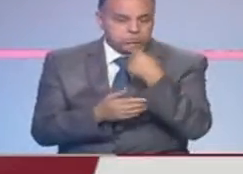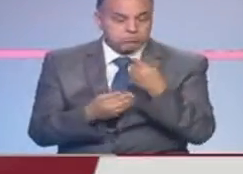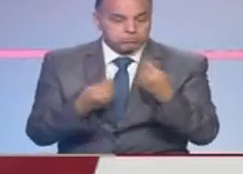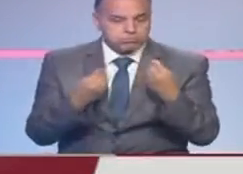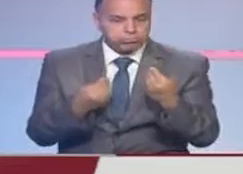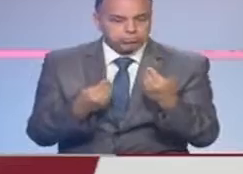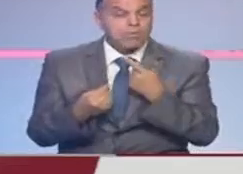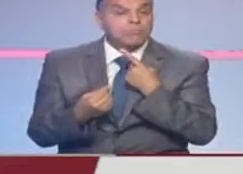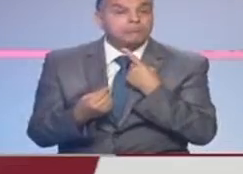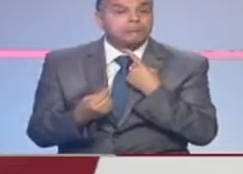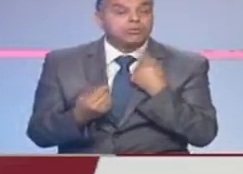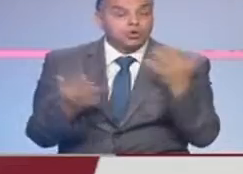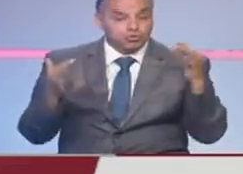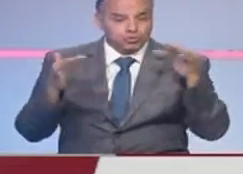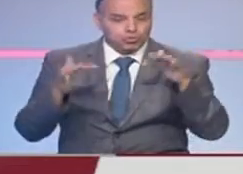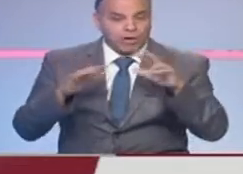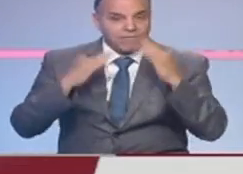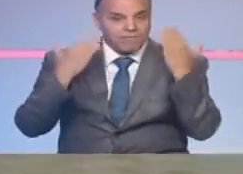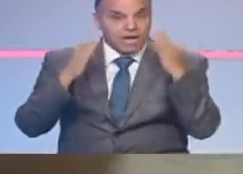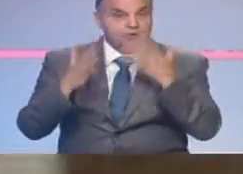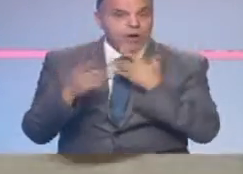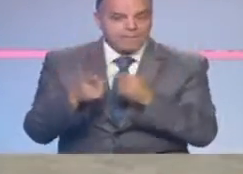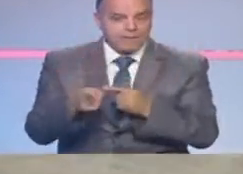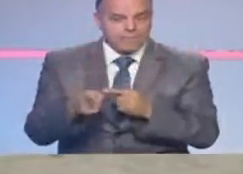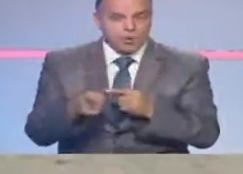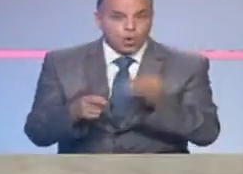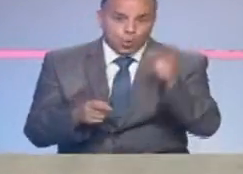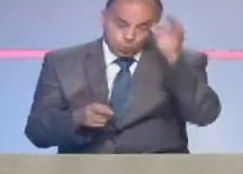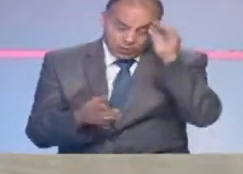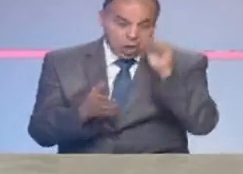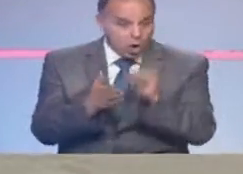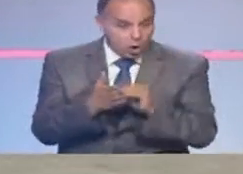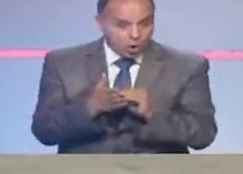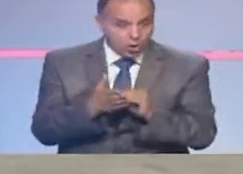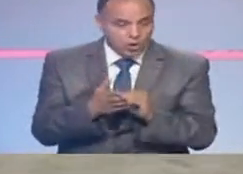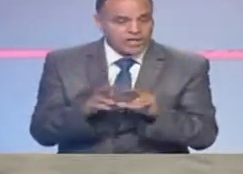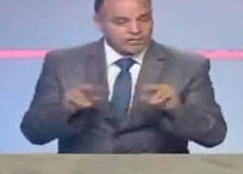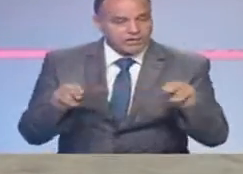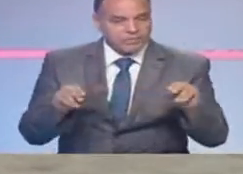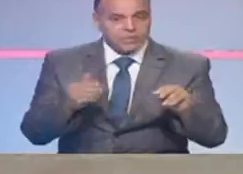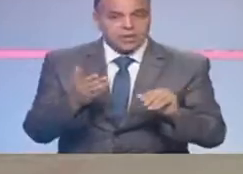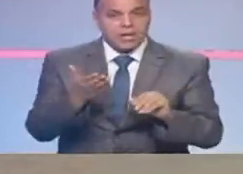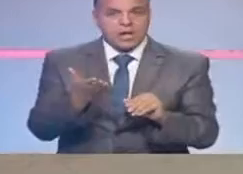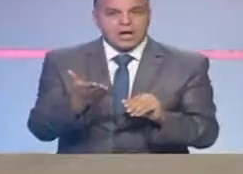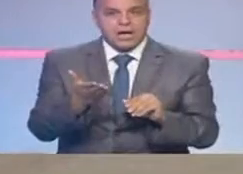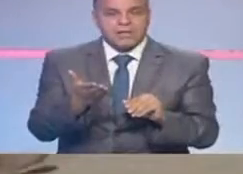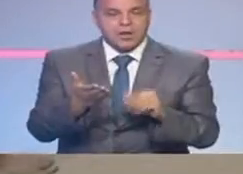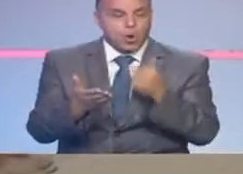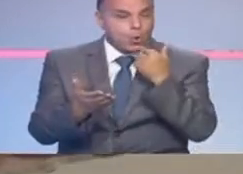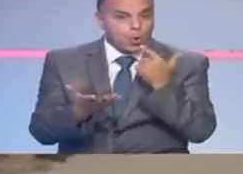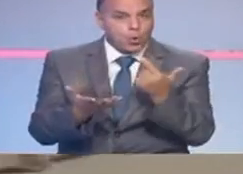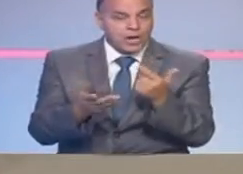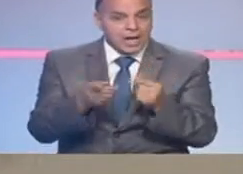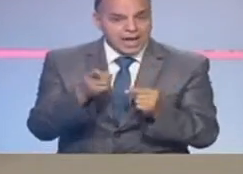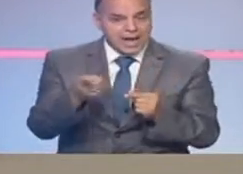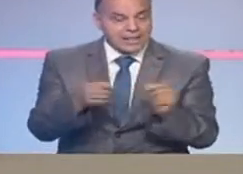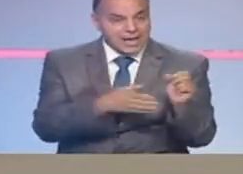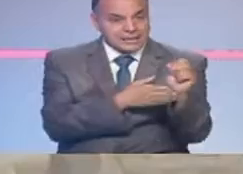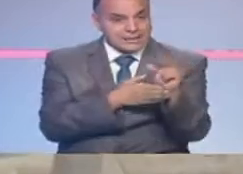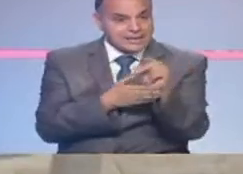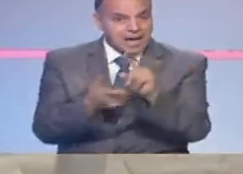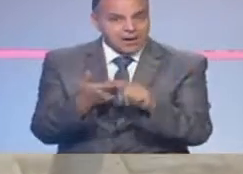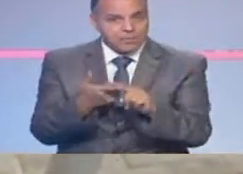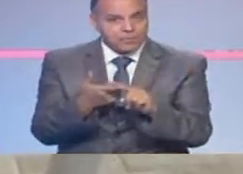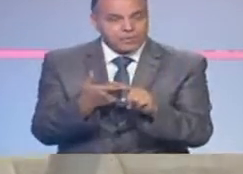والسياح لو في الدينا من الخارج والتونسيين على حد سواء دون ان تكون السياحه